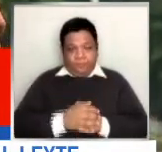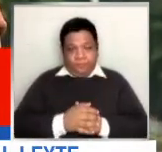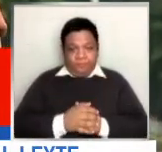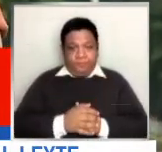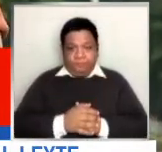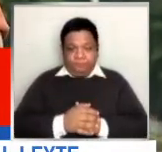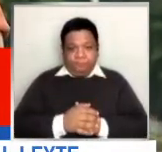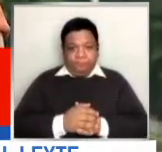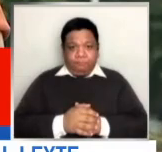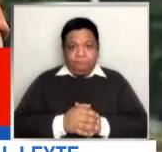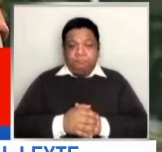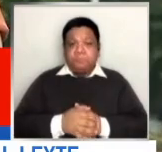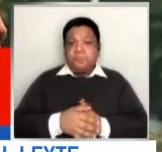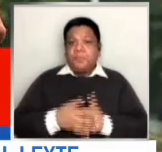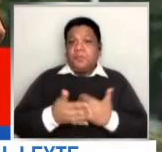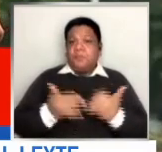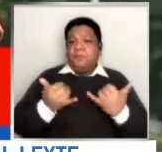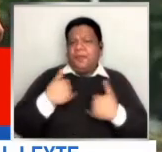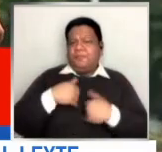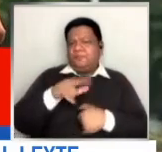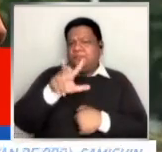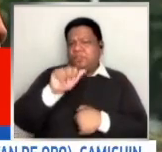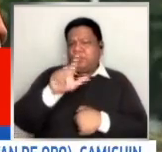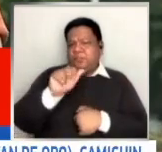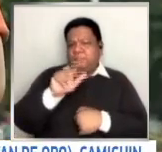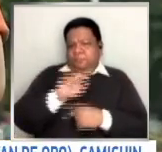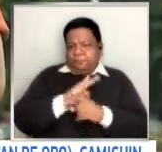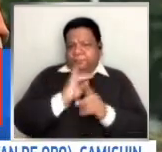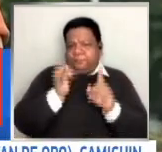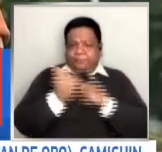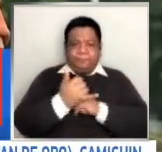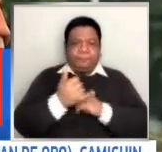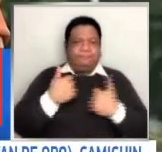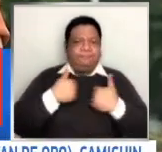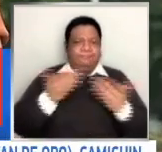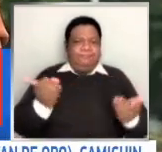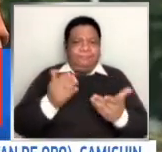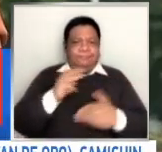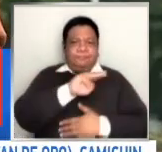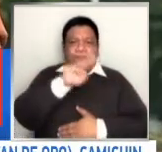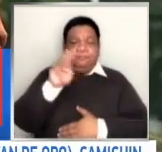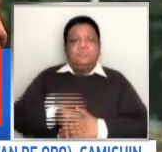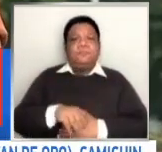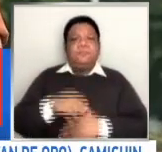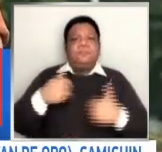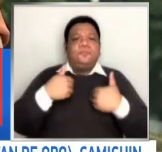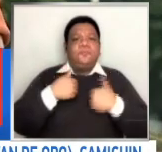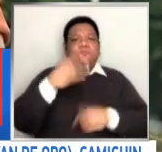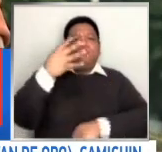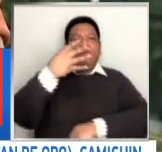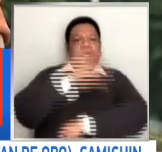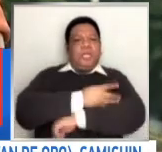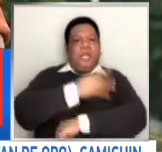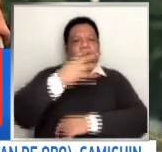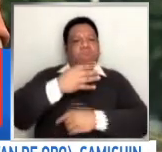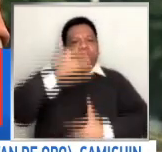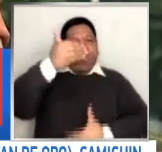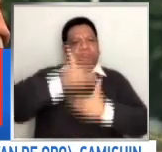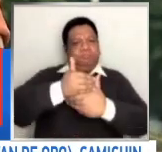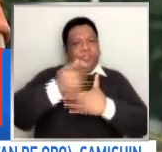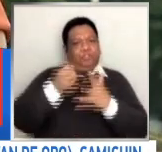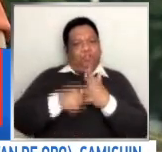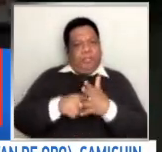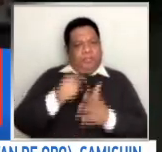Igan, 13 barangay pa rito sa lungsod ng Maynila ang isinailalim sa 4-day lockdown simula kaninang madaling araw.